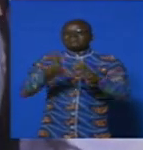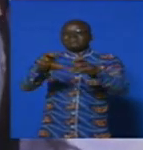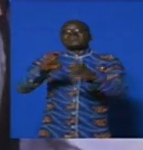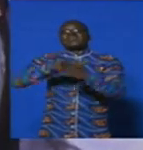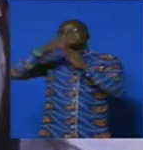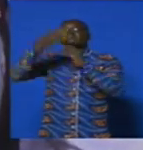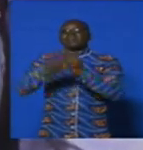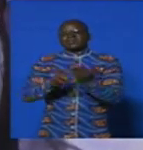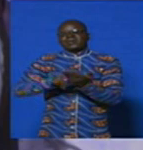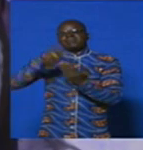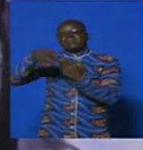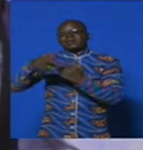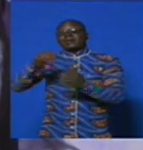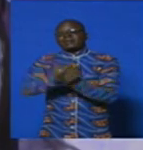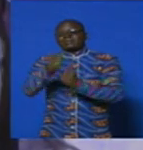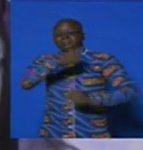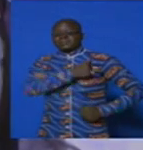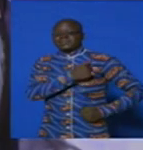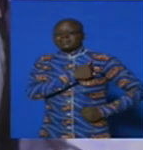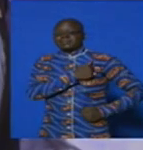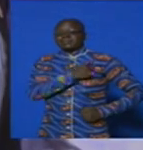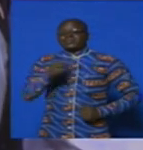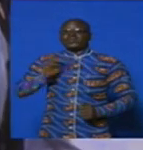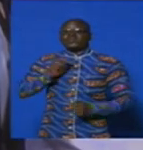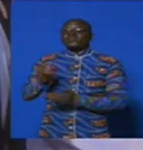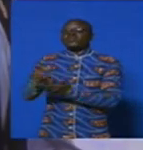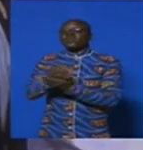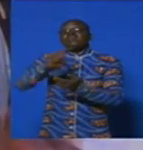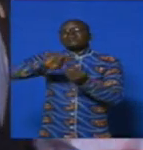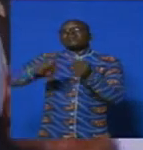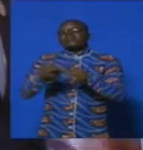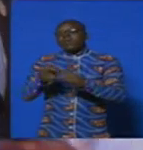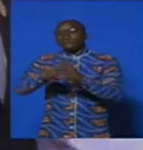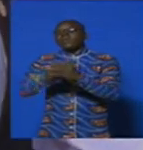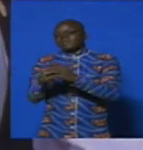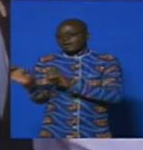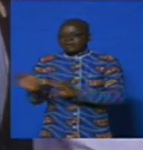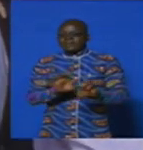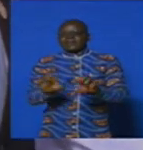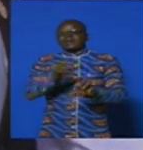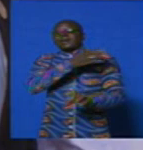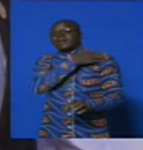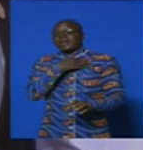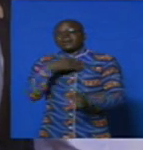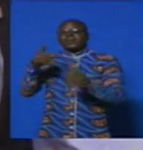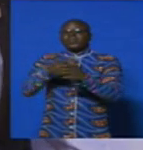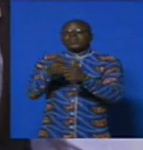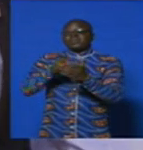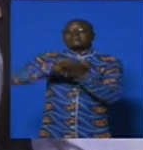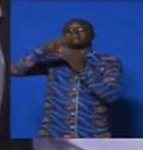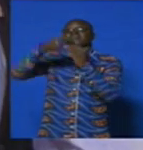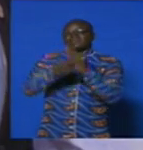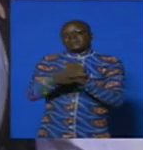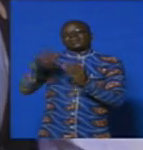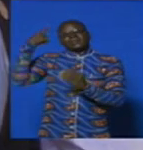et d'armement. Nos collègues européens ont commencé à le faire et des premiers résultats concrets sont perceptibles depuis